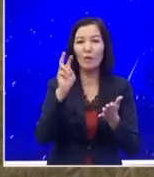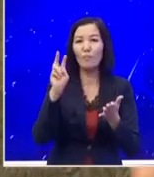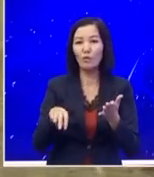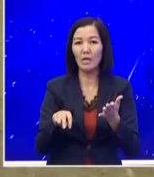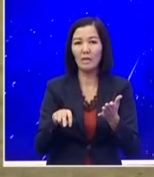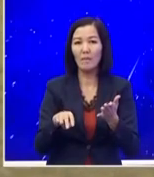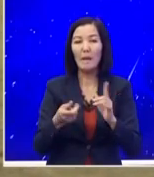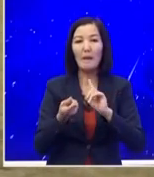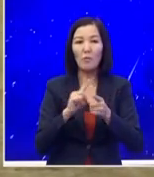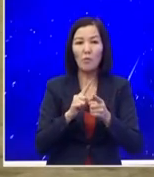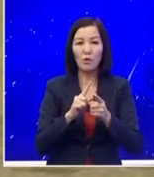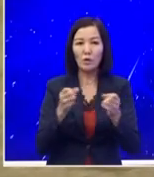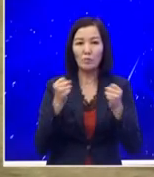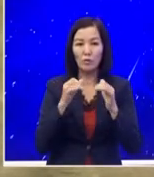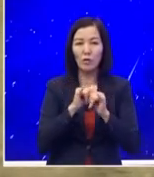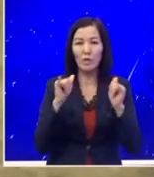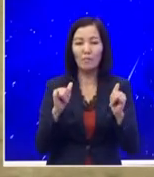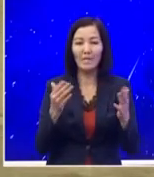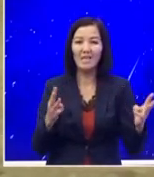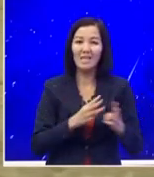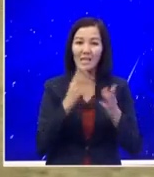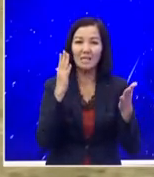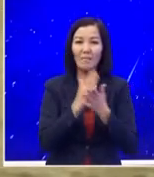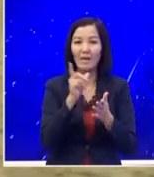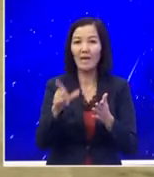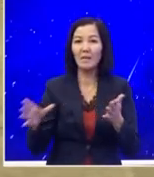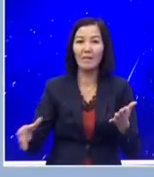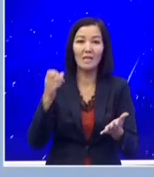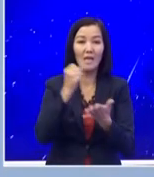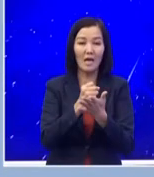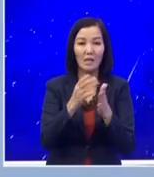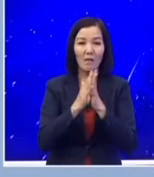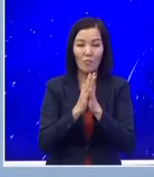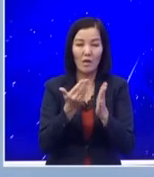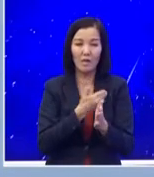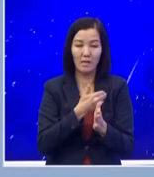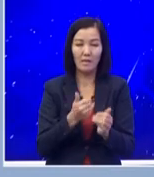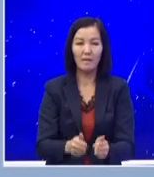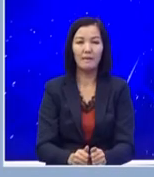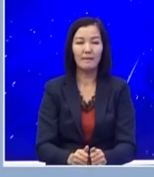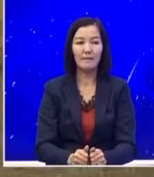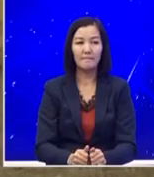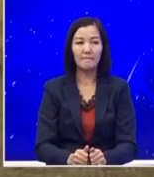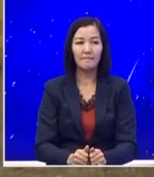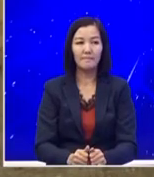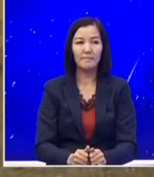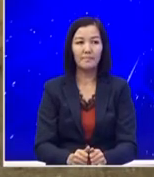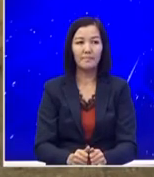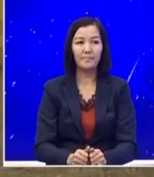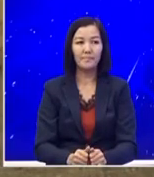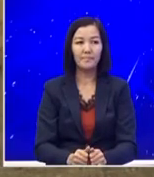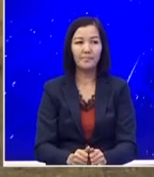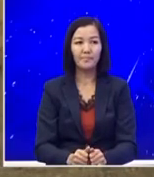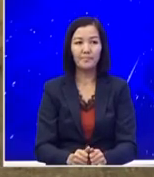қызметінен босатып, орнына аталған спортты дамытуға ынтасы бар, басқа азаматты тағайындау. По